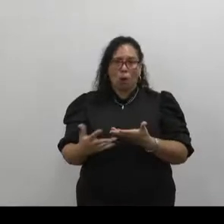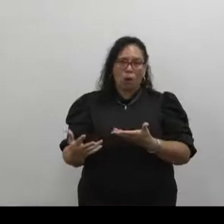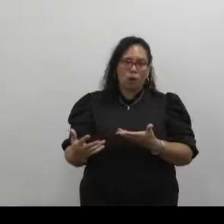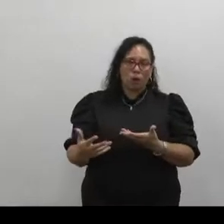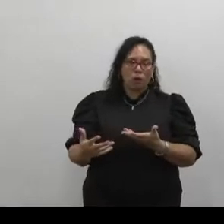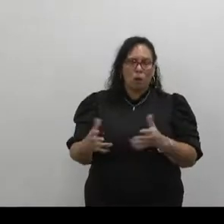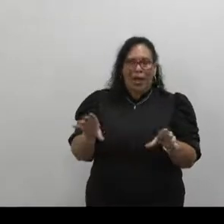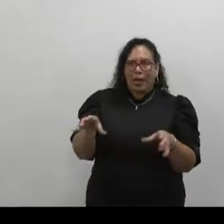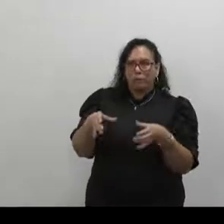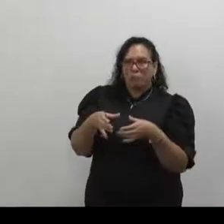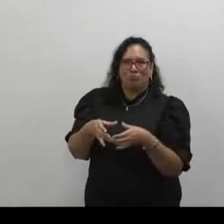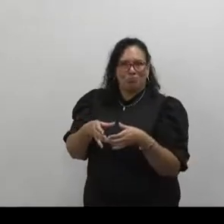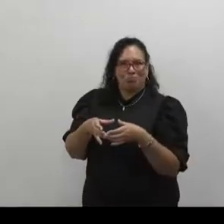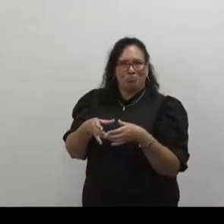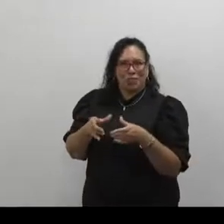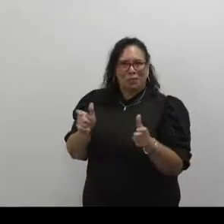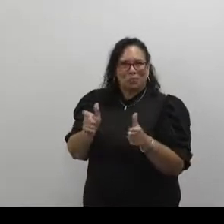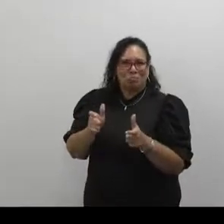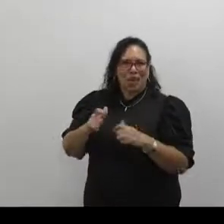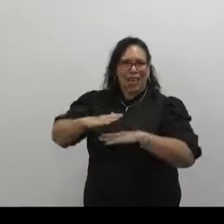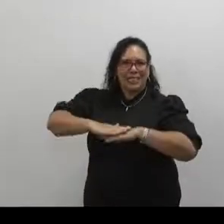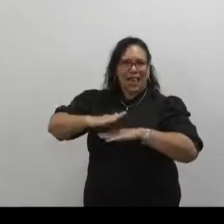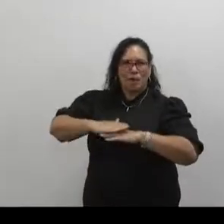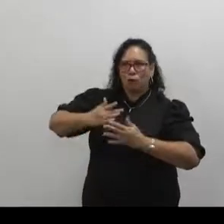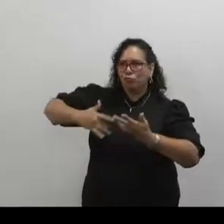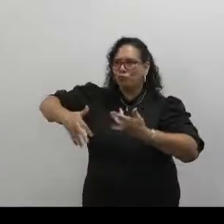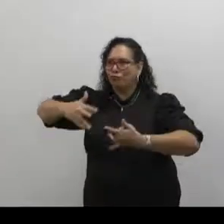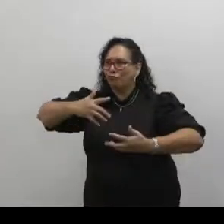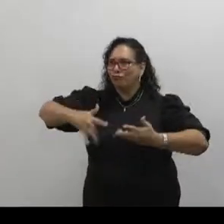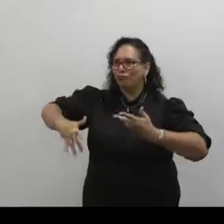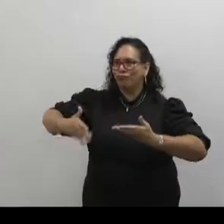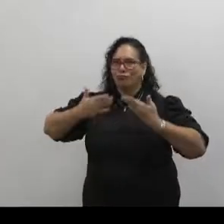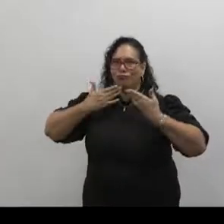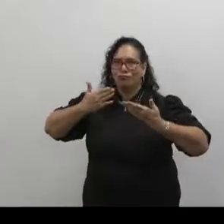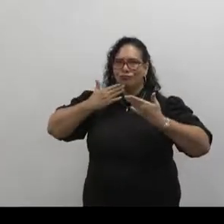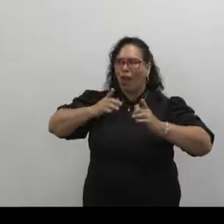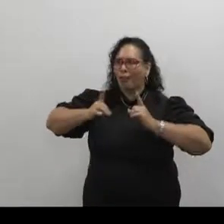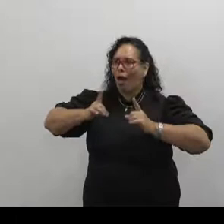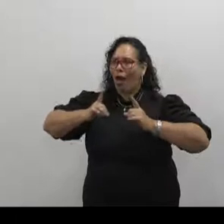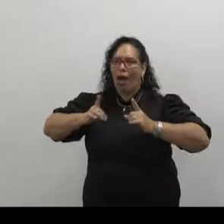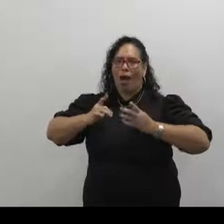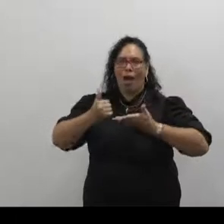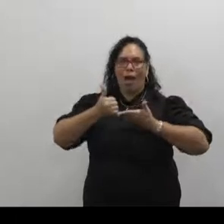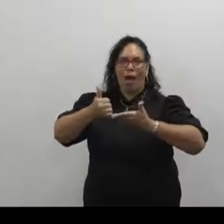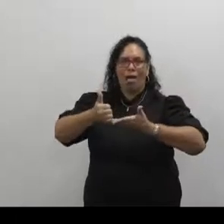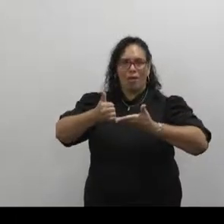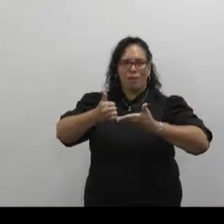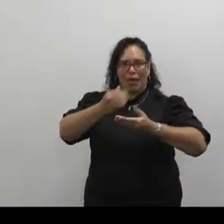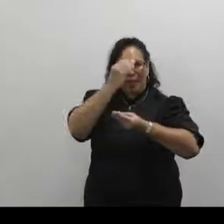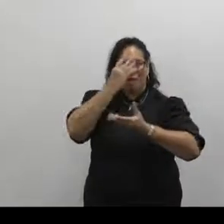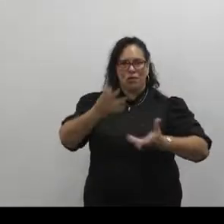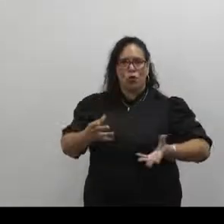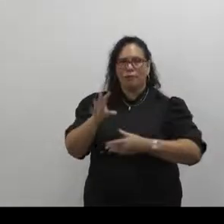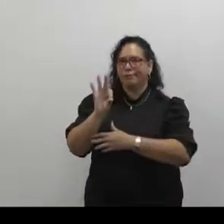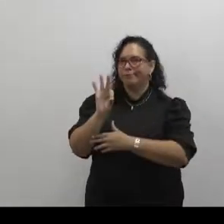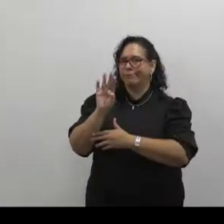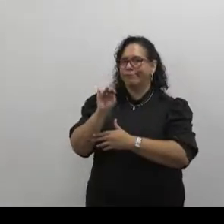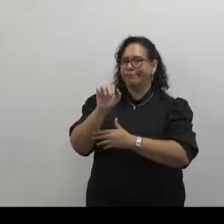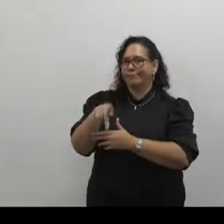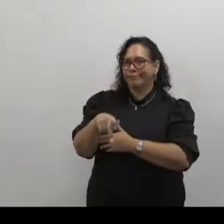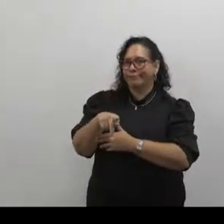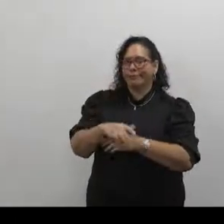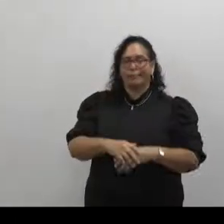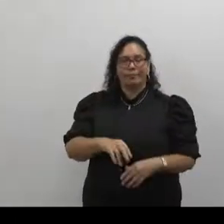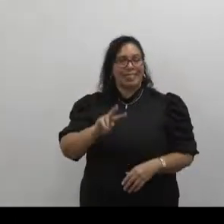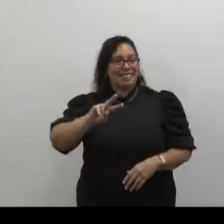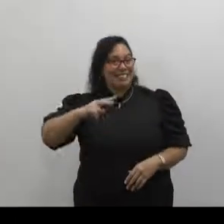nó cứ bị xe nè dương chụp chung kia là tam tóc hai tay miền cru miền sa miền mệt nã